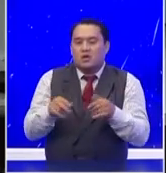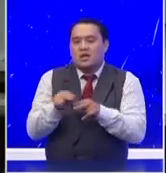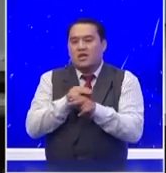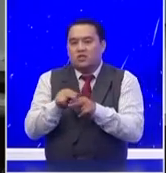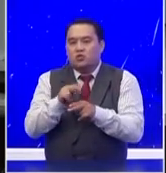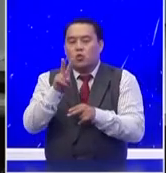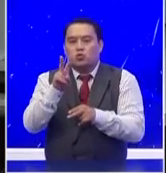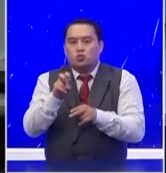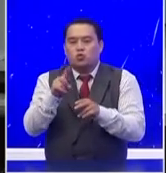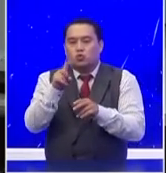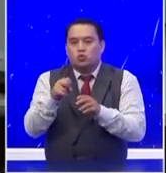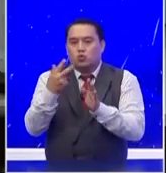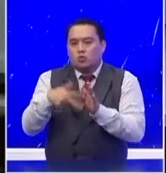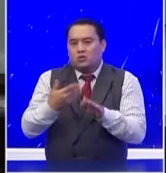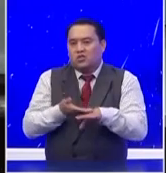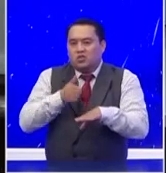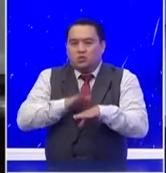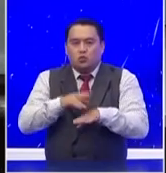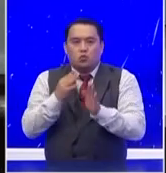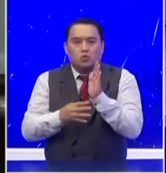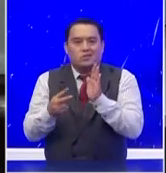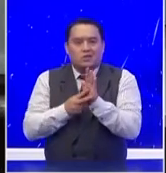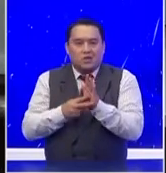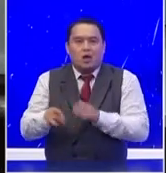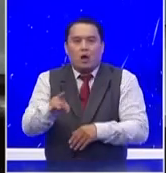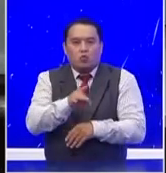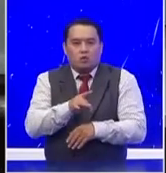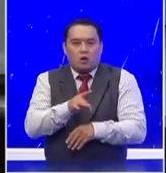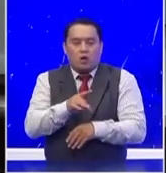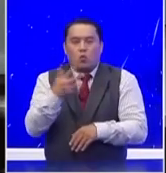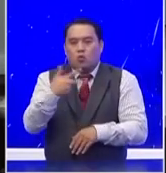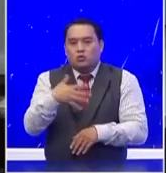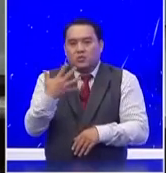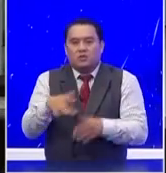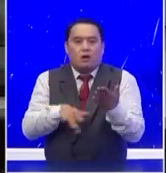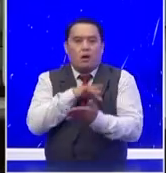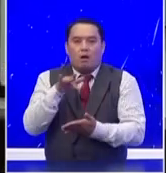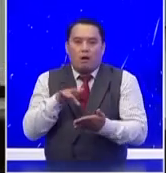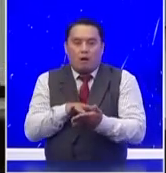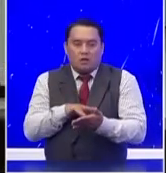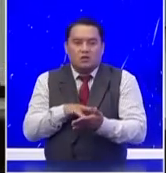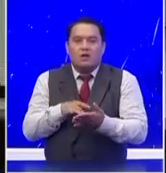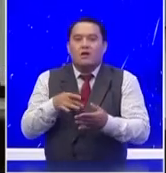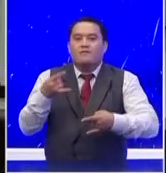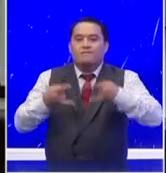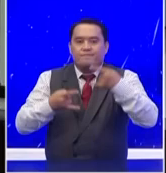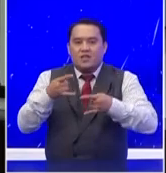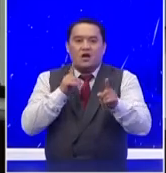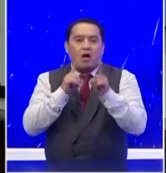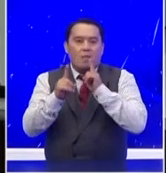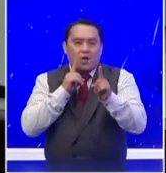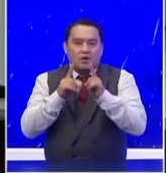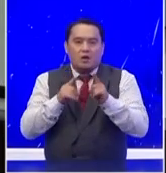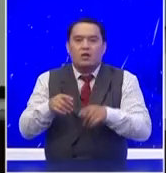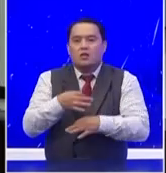жатқан 133 науқастың жағдайы ауыр. Олардың 98-і аудандарда болса, 35-і қалада. Осы бейнеконференция барысында кейбір